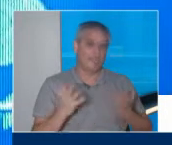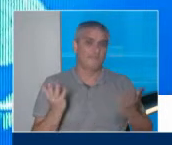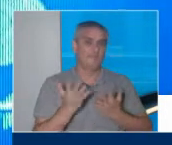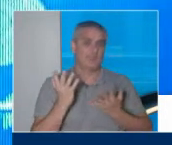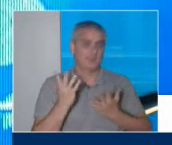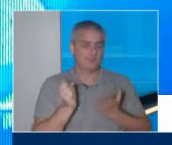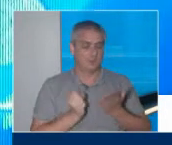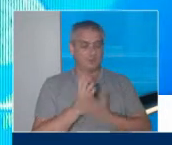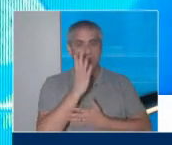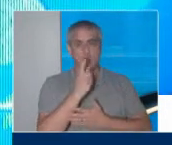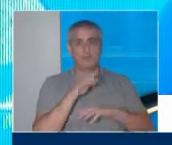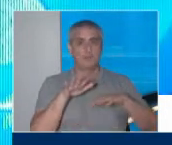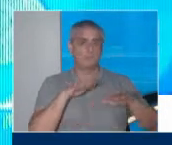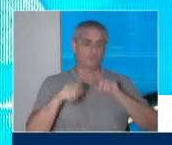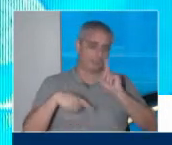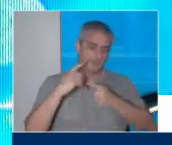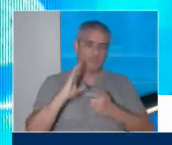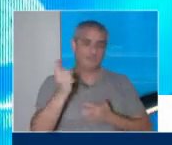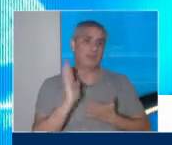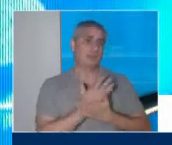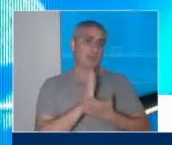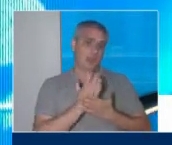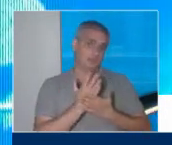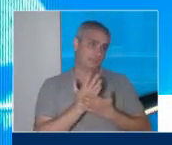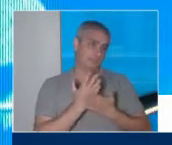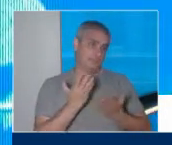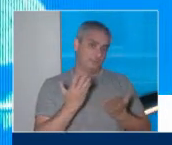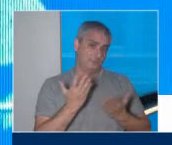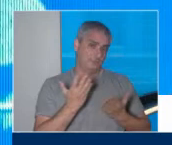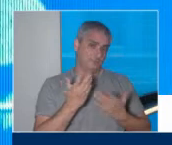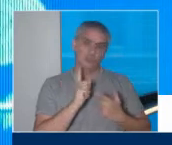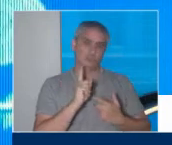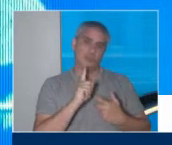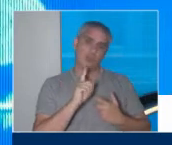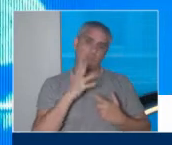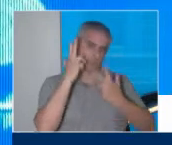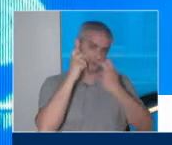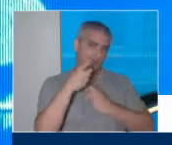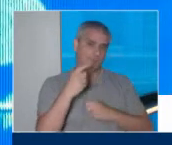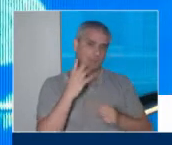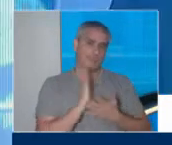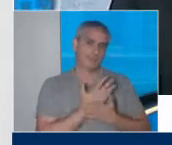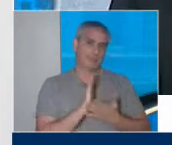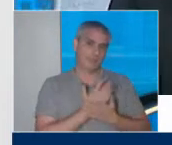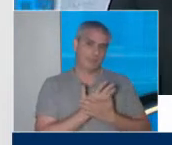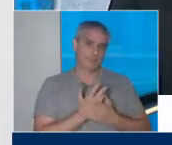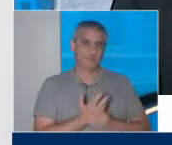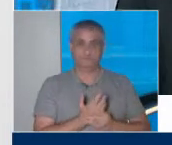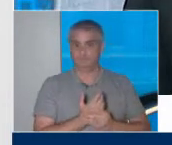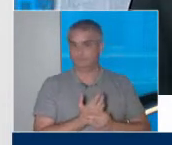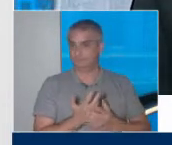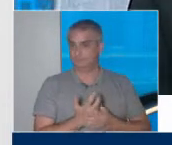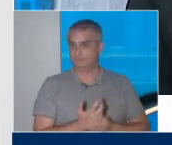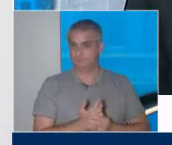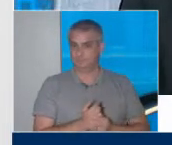ואיך היא תודח על ידי הממשלה הבאה אם היא תחליט החלטה שייננה מה שמצפים ממנה להחליט. טוב, נועה,